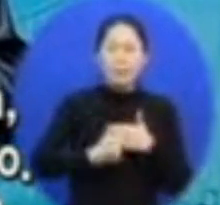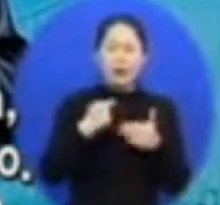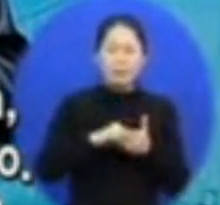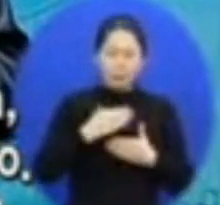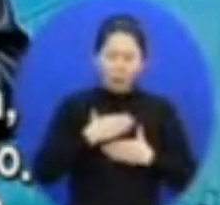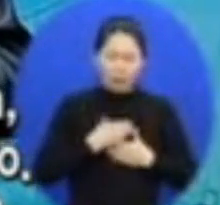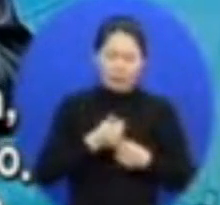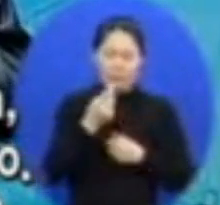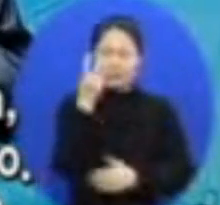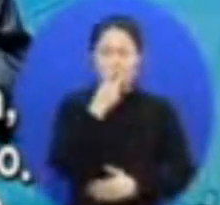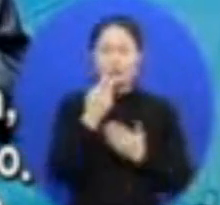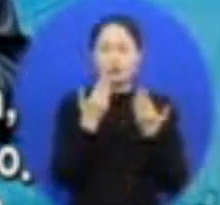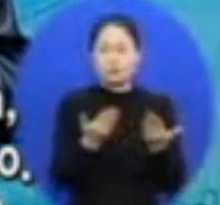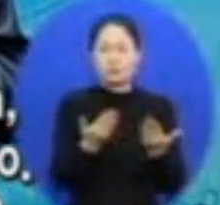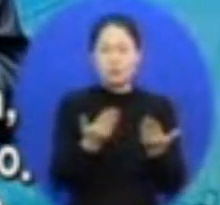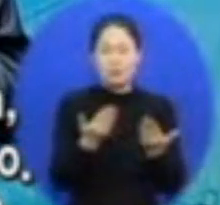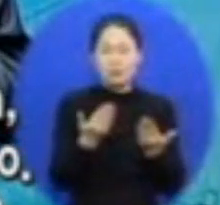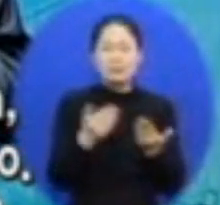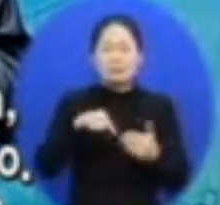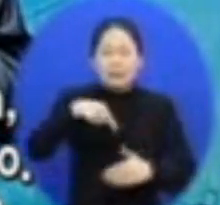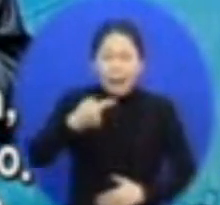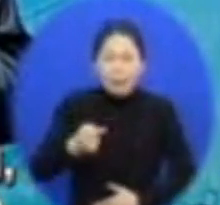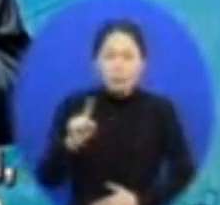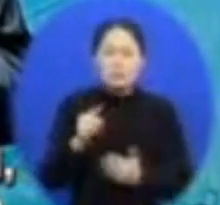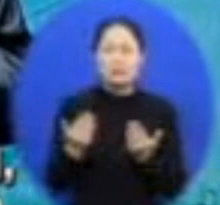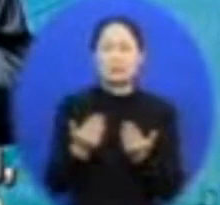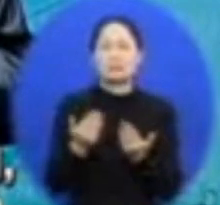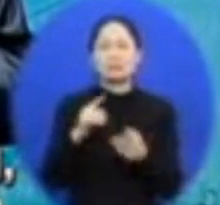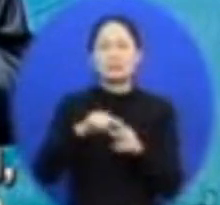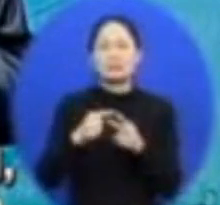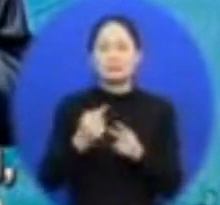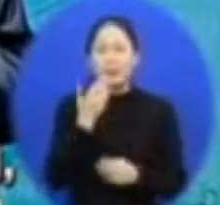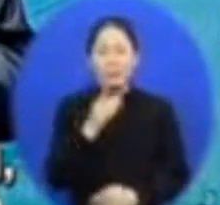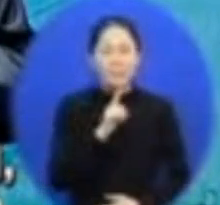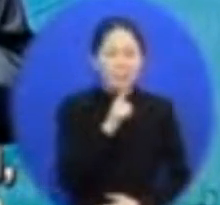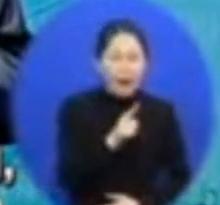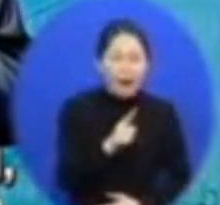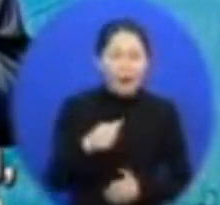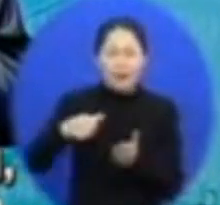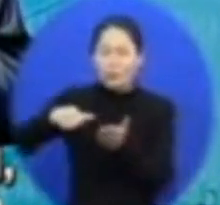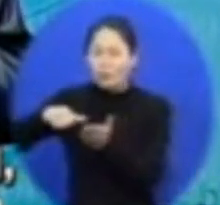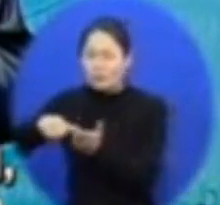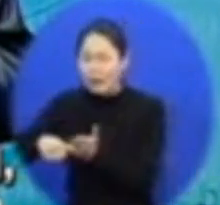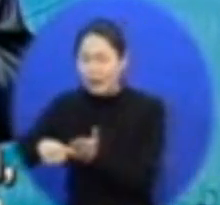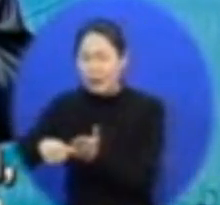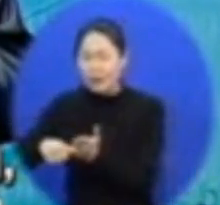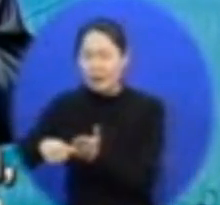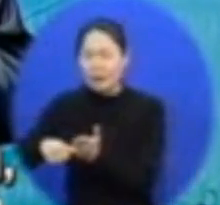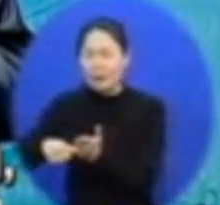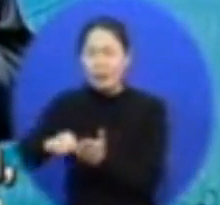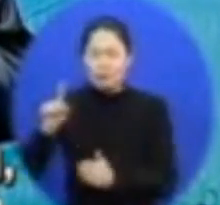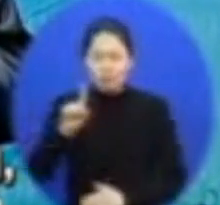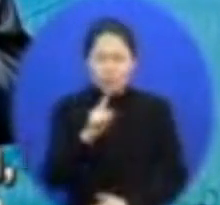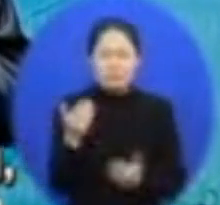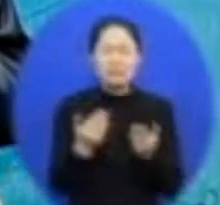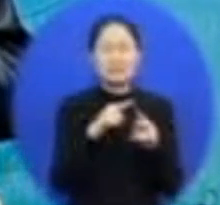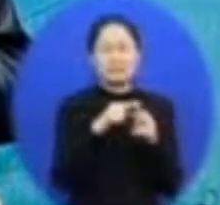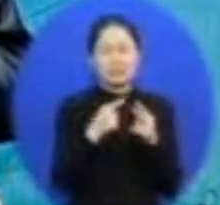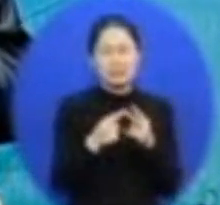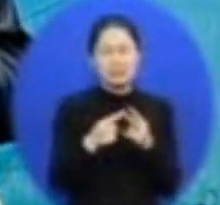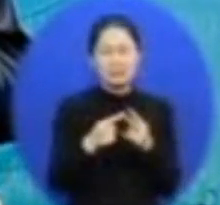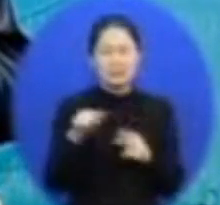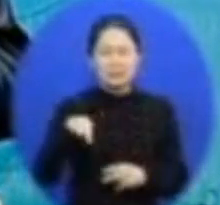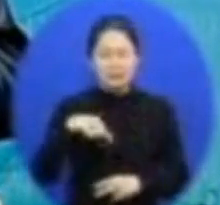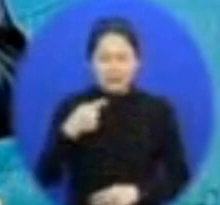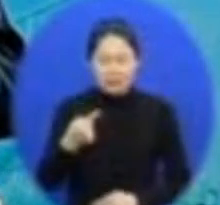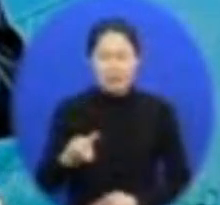다음에 무슨 일이든지 해야되요 말을 하든지 도장을 찍든 g 무슨 일이든지 그 다음에